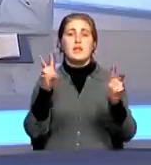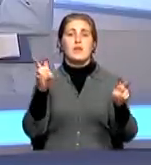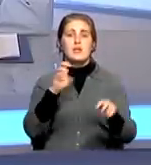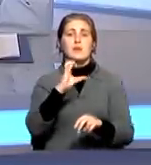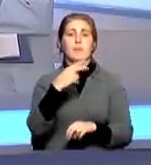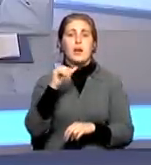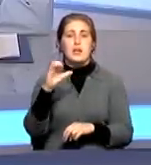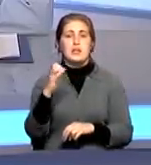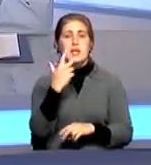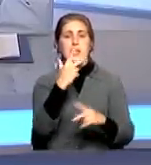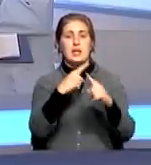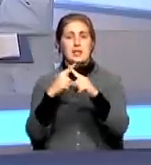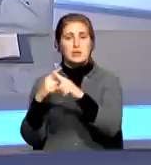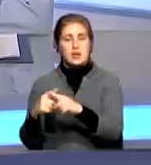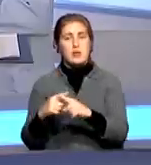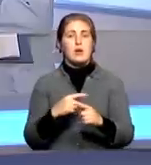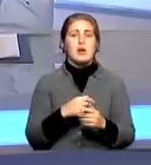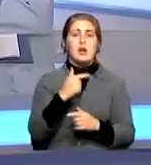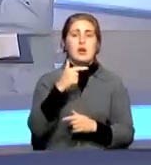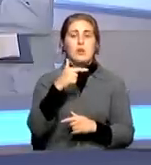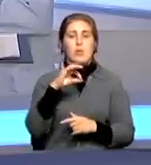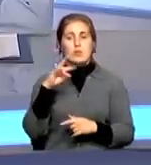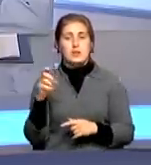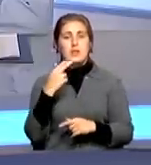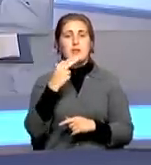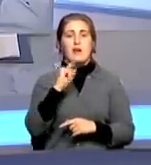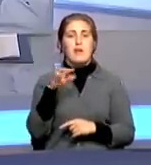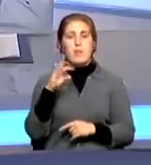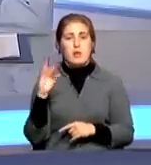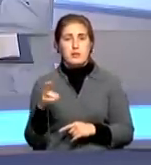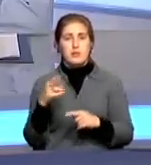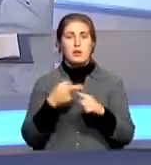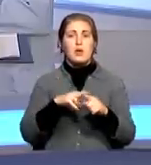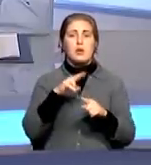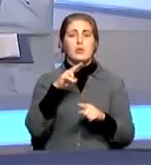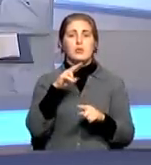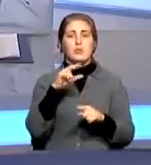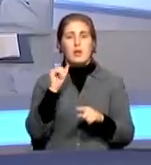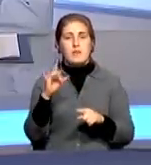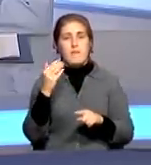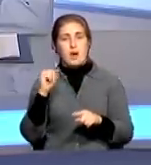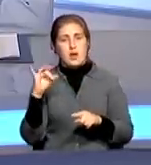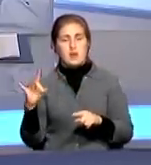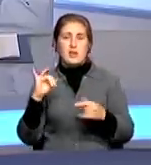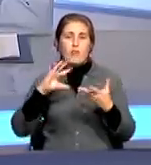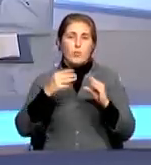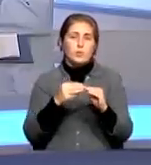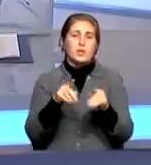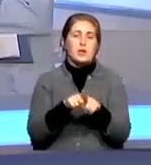спайс 3XA, спайс Gold, спайс Diamond, Yucatan Fire, ну и, в общем-то, еще